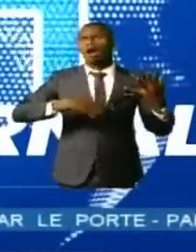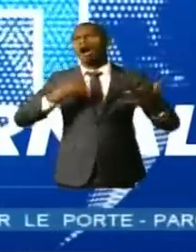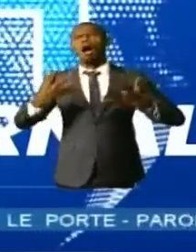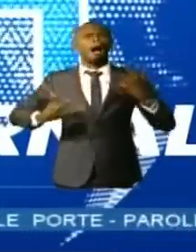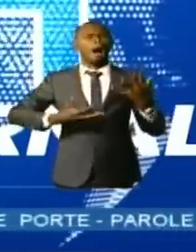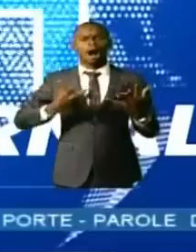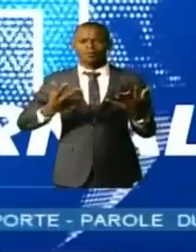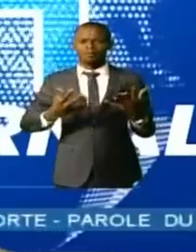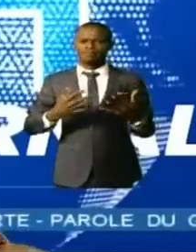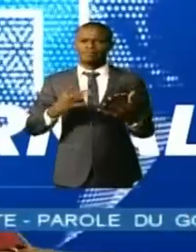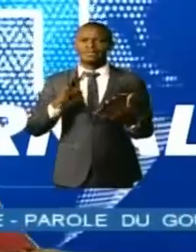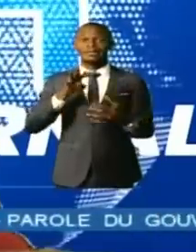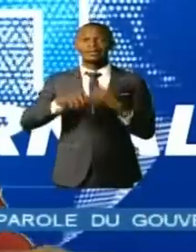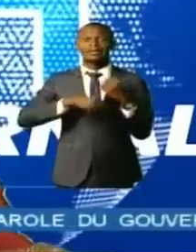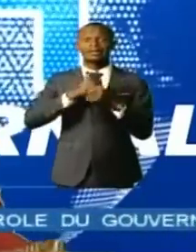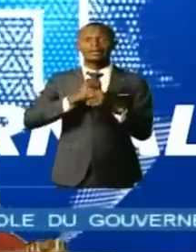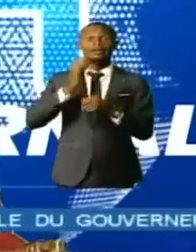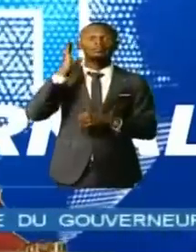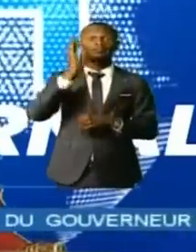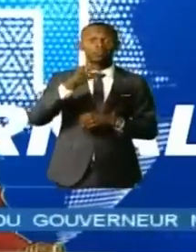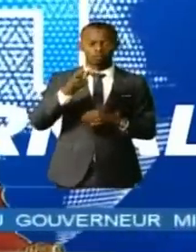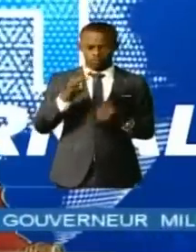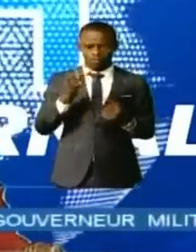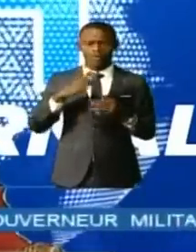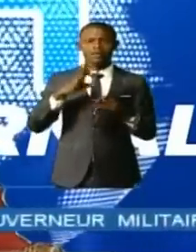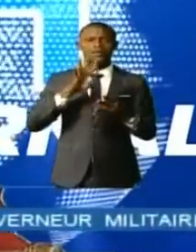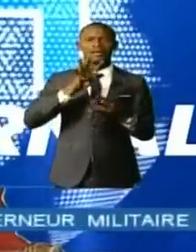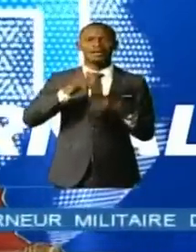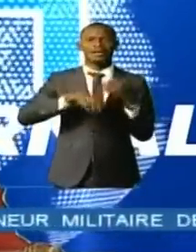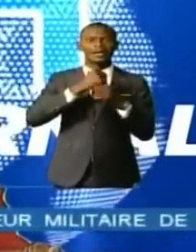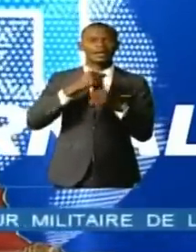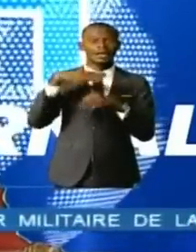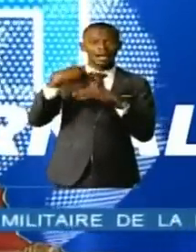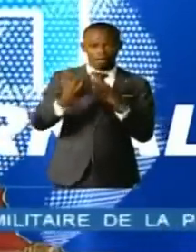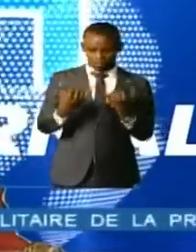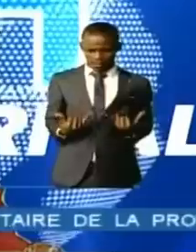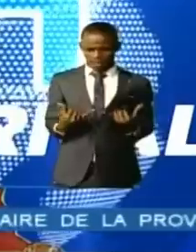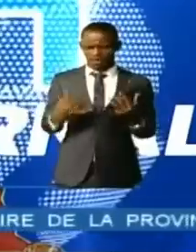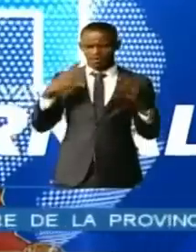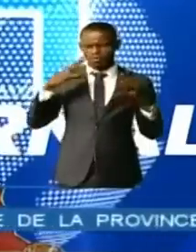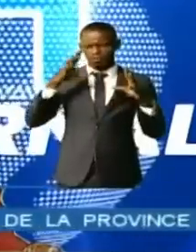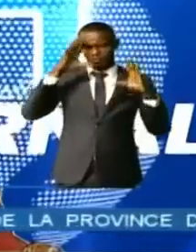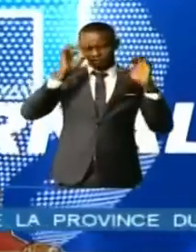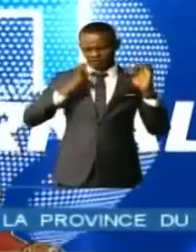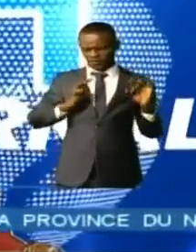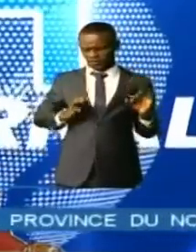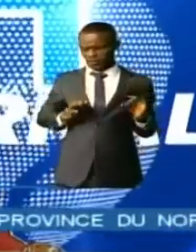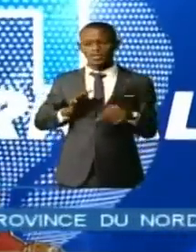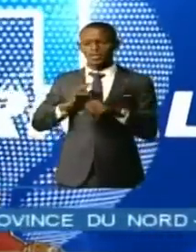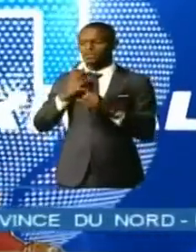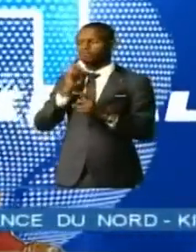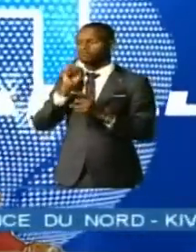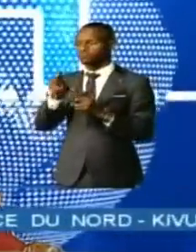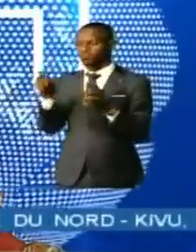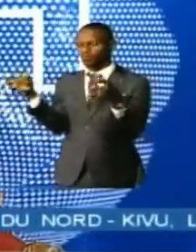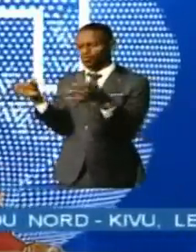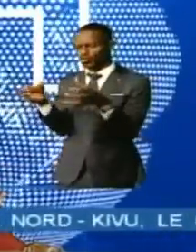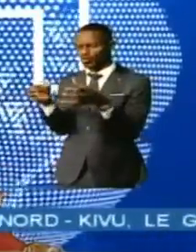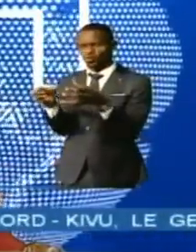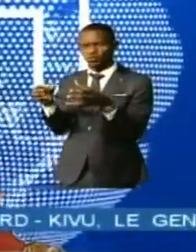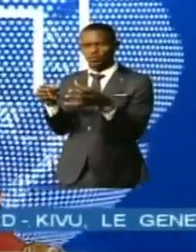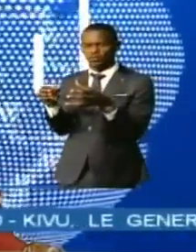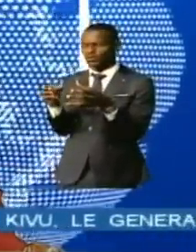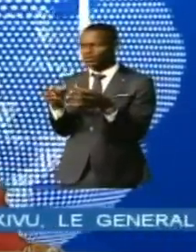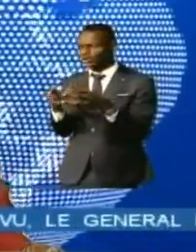leurs droits. Ces derniers remercient le président de la République, Félix-Antoine Tshisekedi, pour la mise sur pied d'une commission ad hoc qui va traiter, statuer